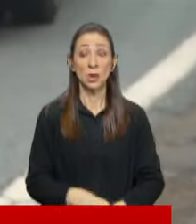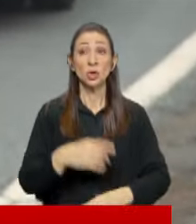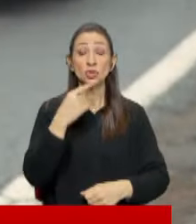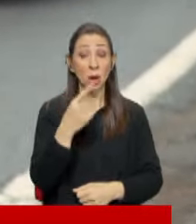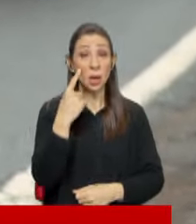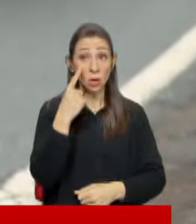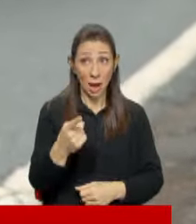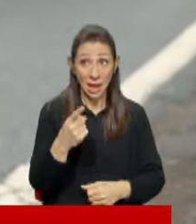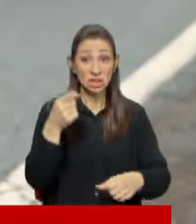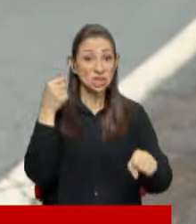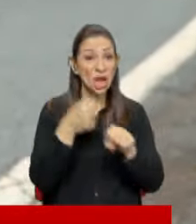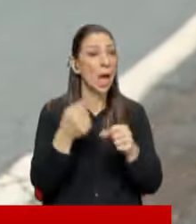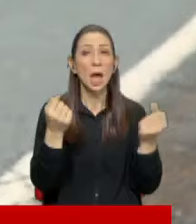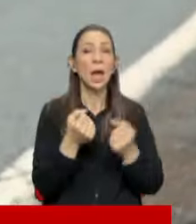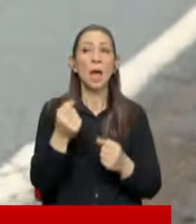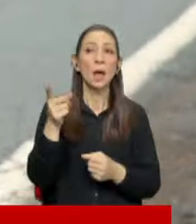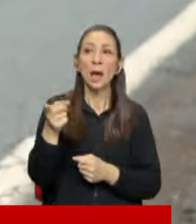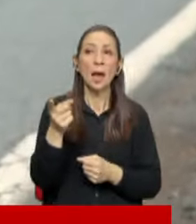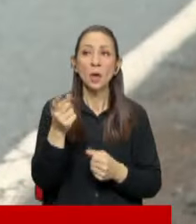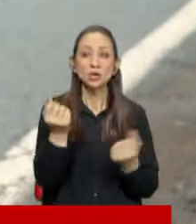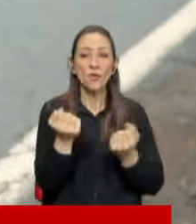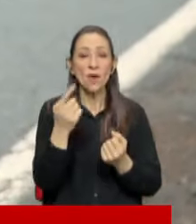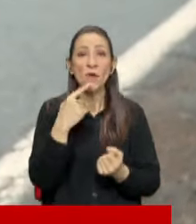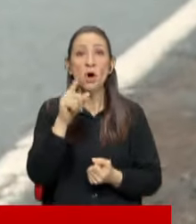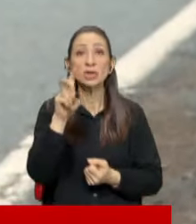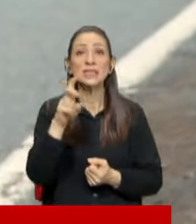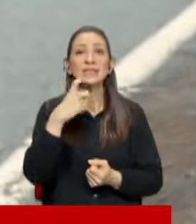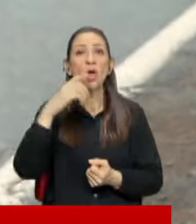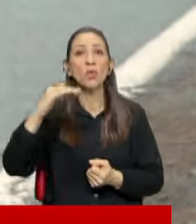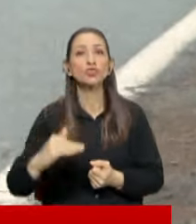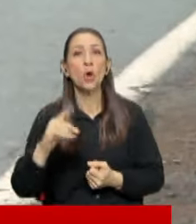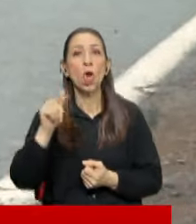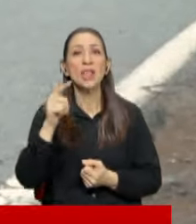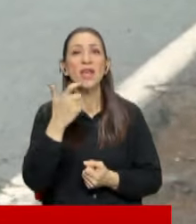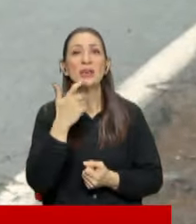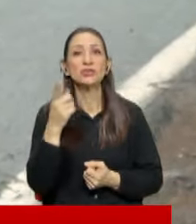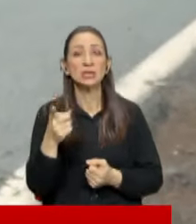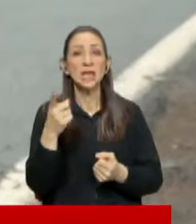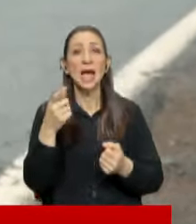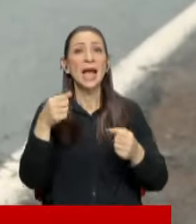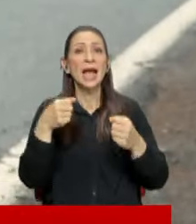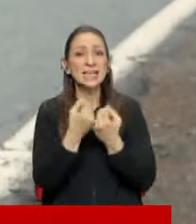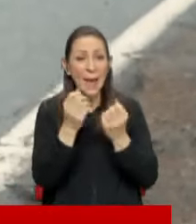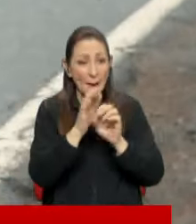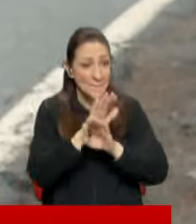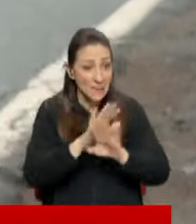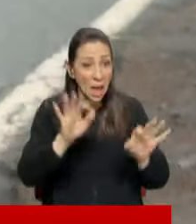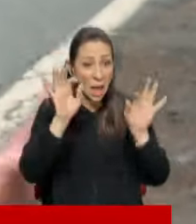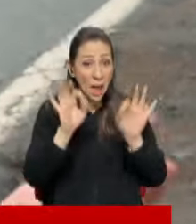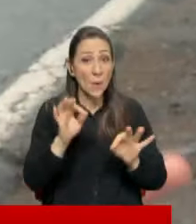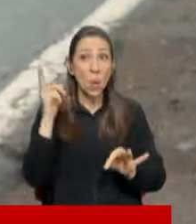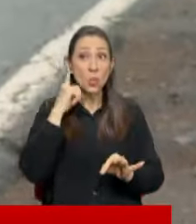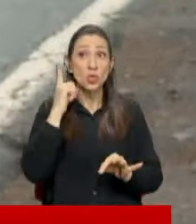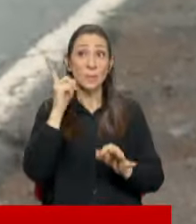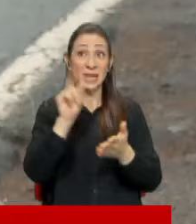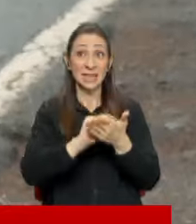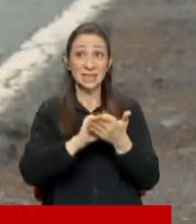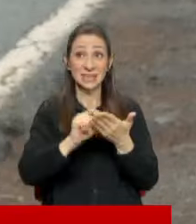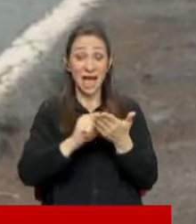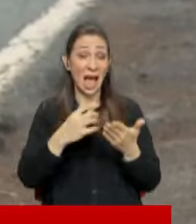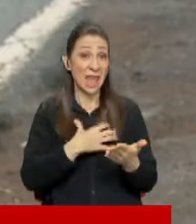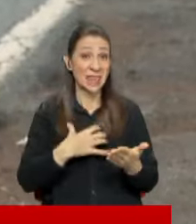İddiaya göre çarpan aracın direksiyonunda 18 yaşından küçük biri vardı ve kazanın hemen ardından ünlü de bir yazar